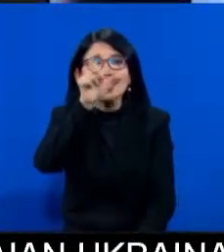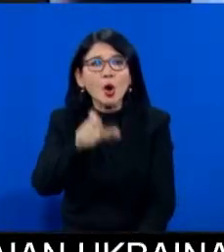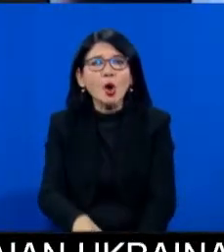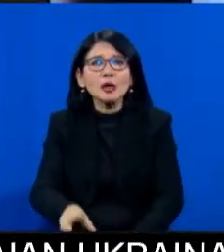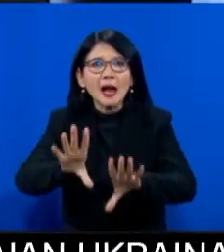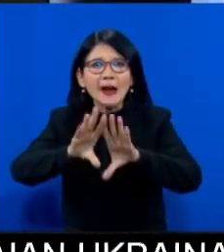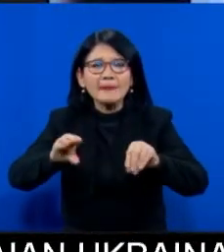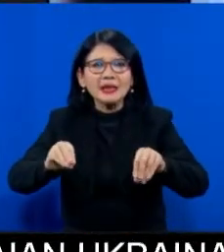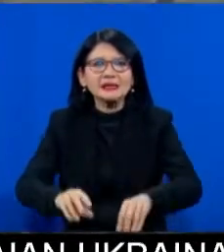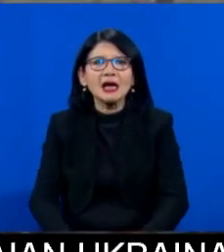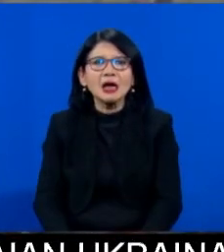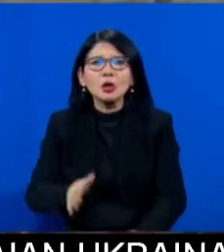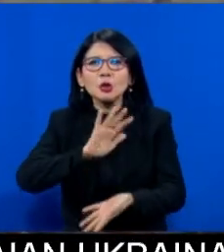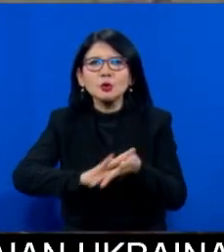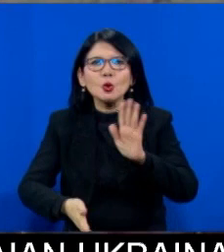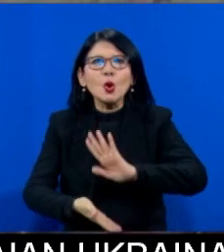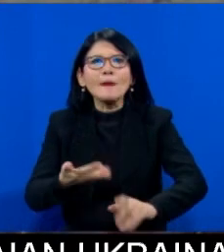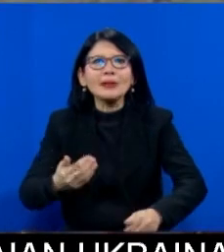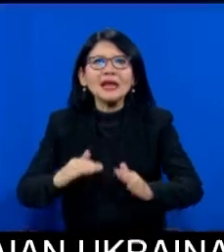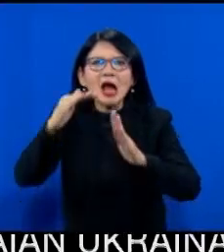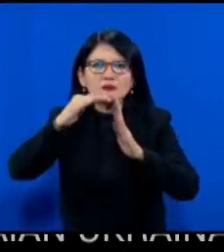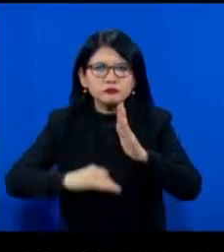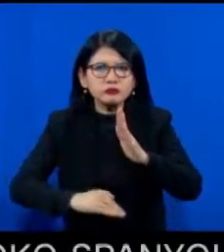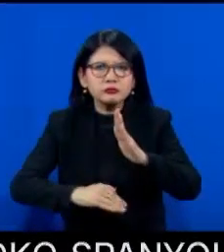sempat berada di titik terendah di tengah pandemi.